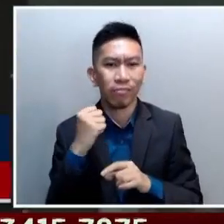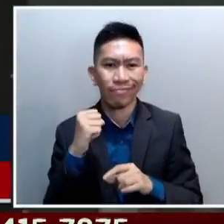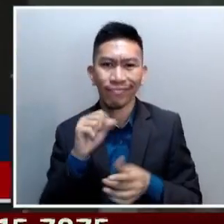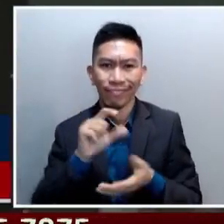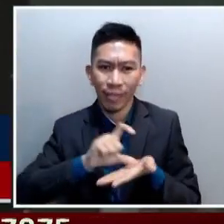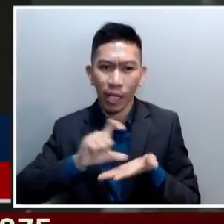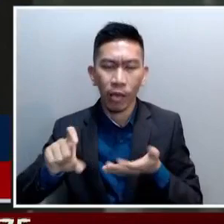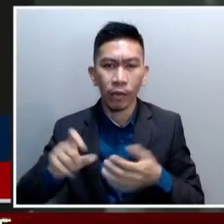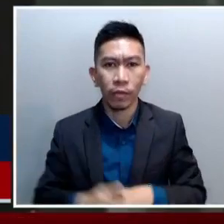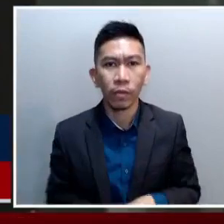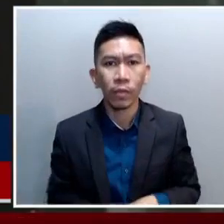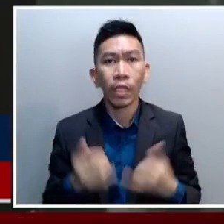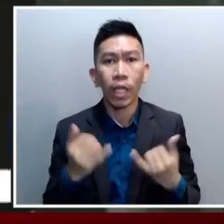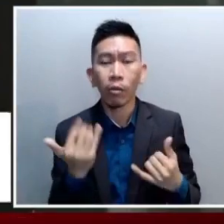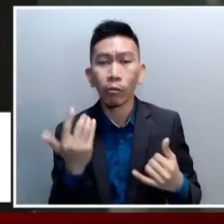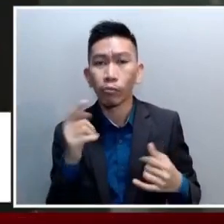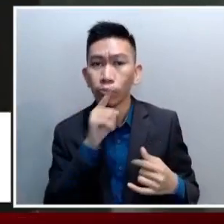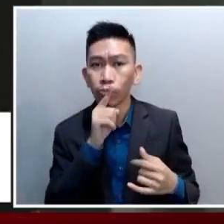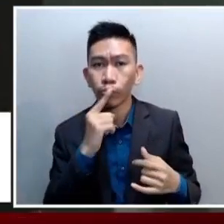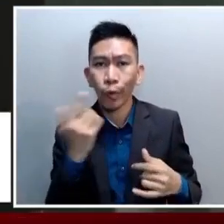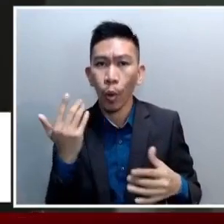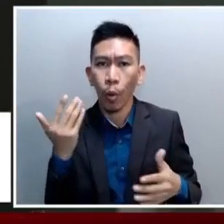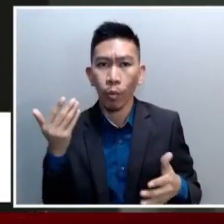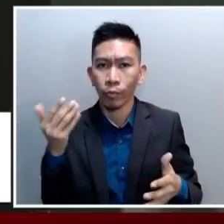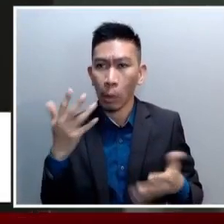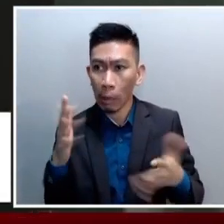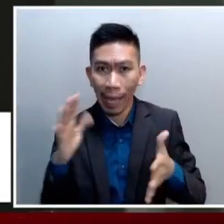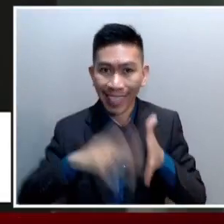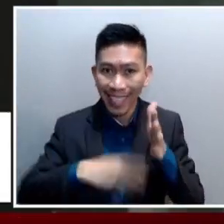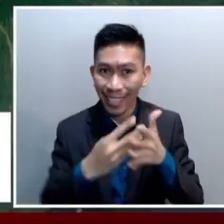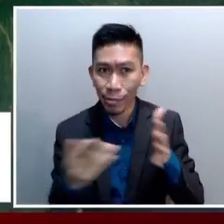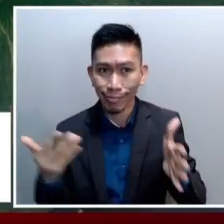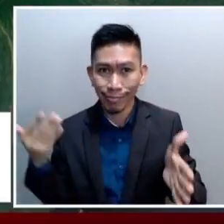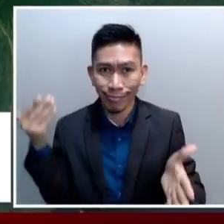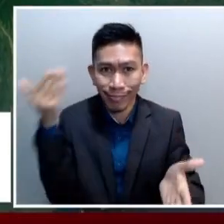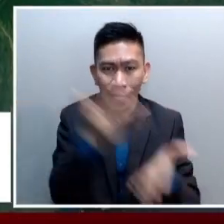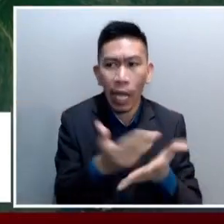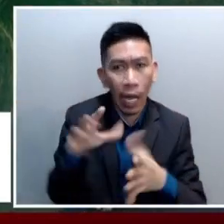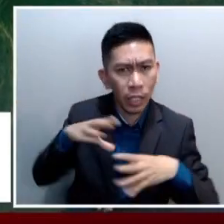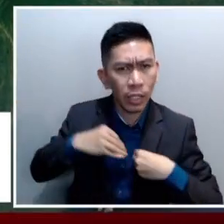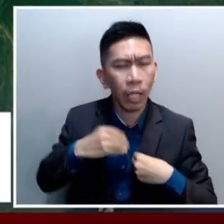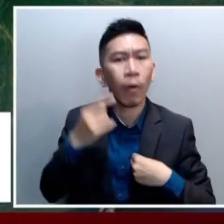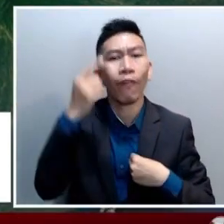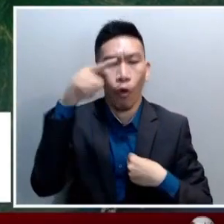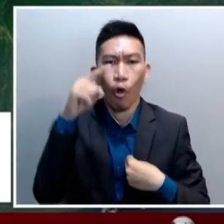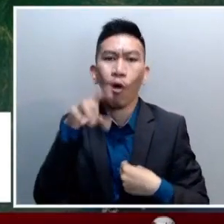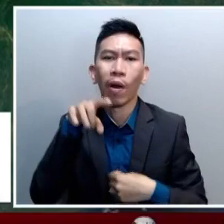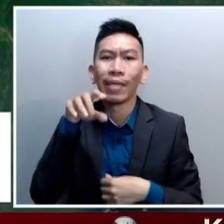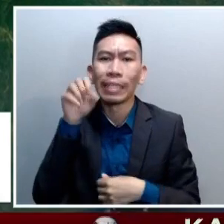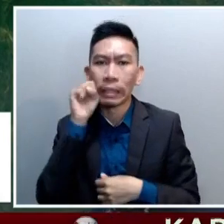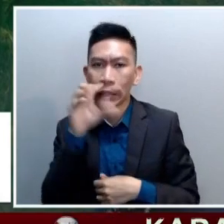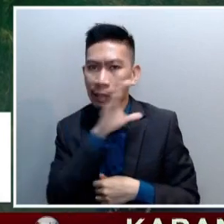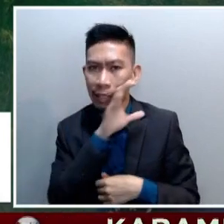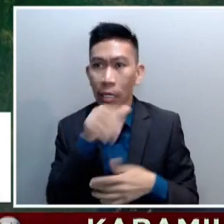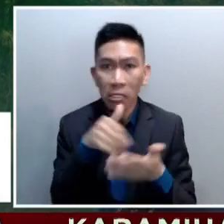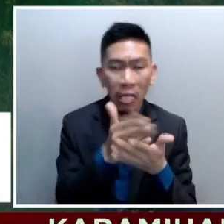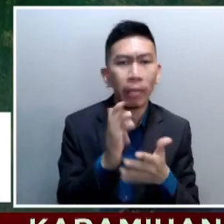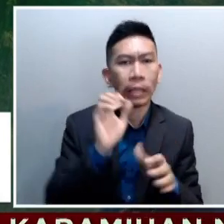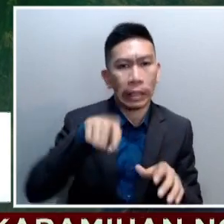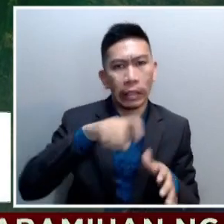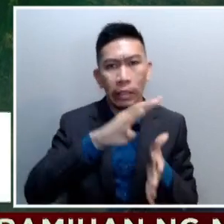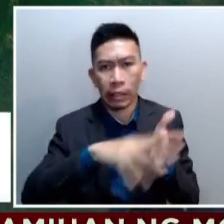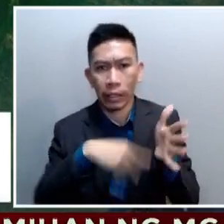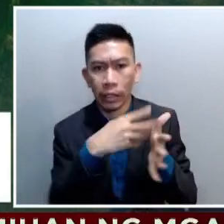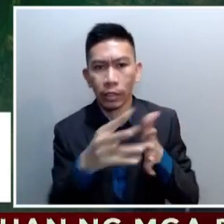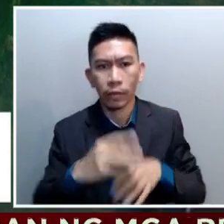walk-in for senior citizens sana. And then, by schedule po yung iba. Ang Santa Rosa City ay isa sa